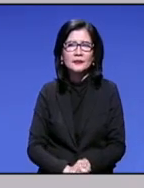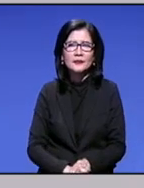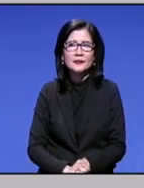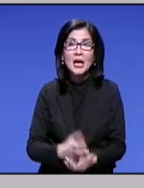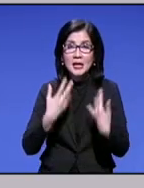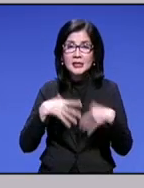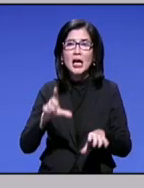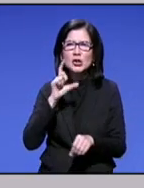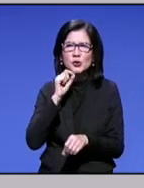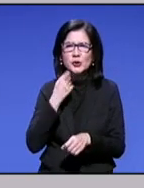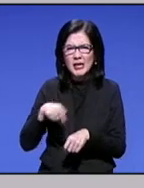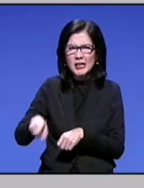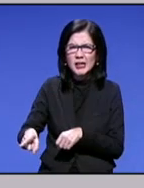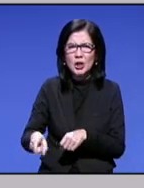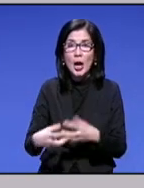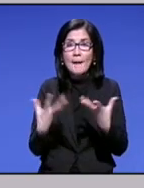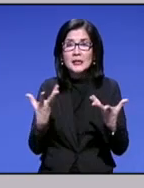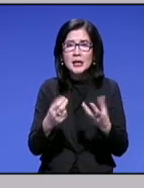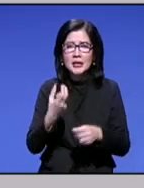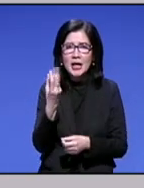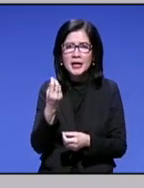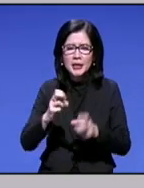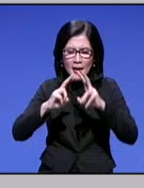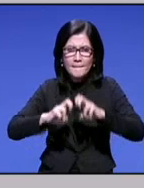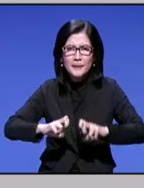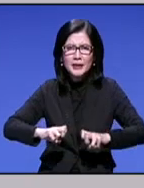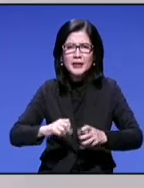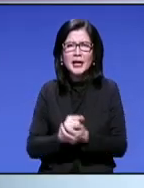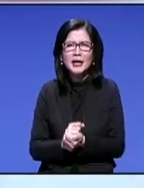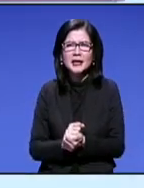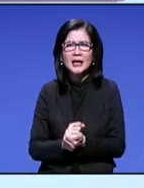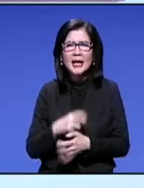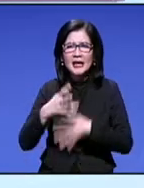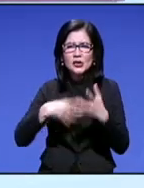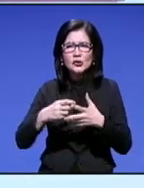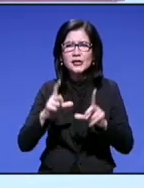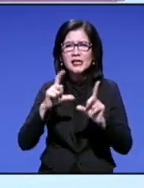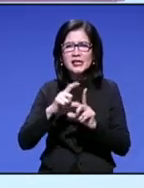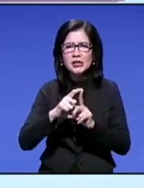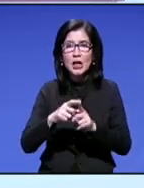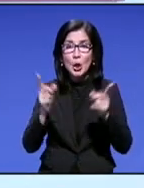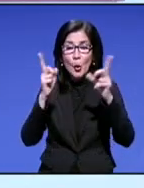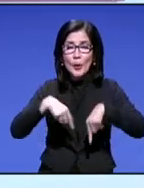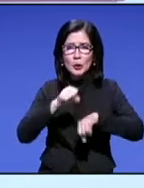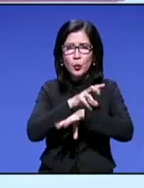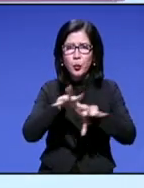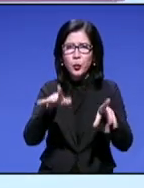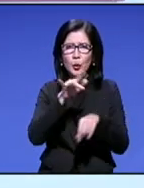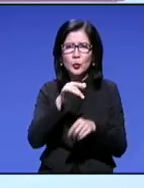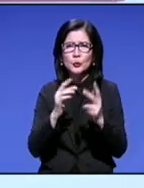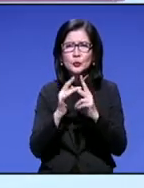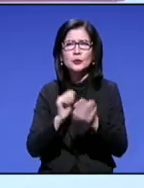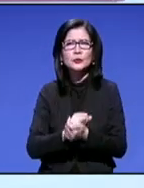Setelah cuitan kritiknya tentang besaran dana penelitian dan pengembangan atau Litbang industri digital menjadi viral di media sosial karena berujung